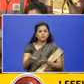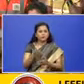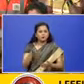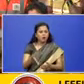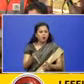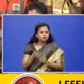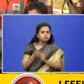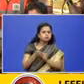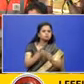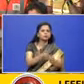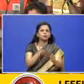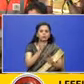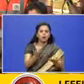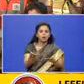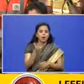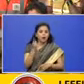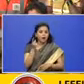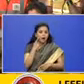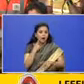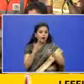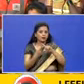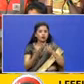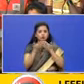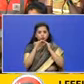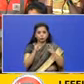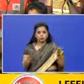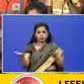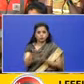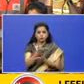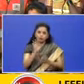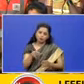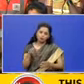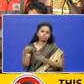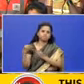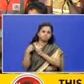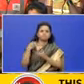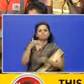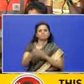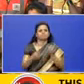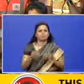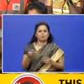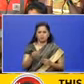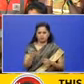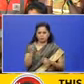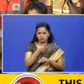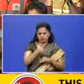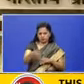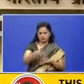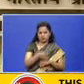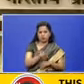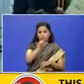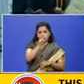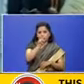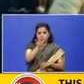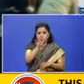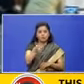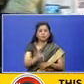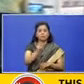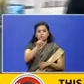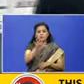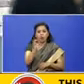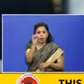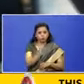कमान हमारी आईआईटीज के स्टूडेंट्स ने भी संभाल ली है। इसी महीने 14-15 अक्टूबर